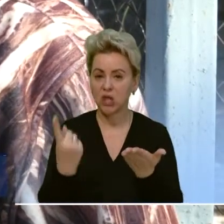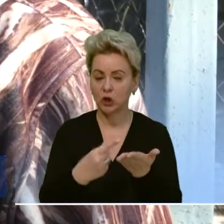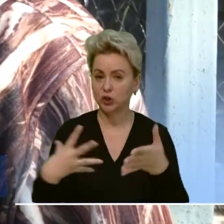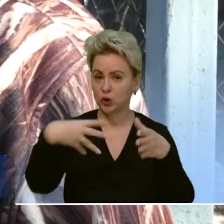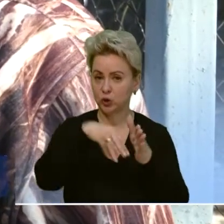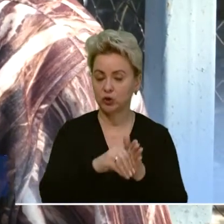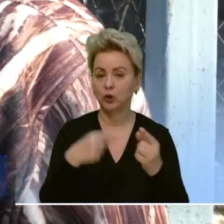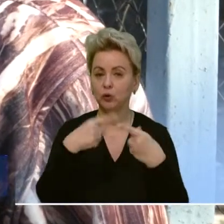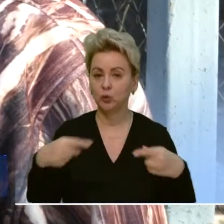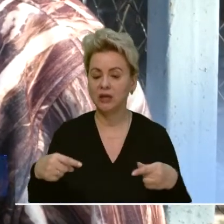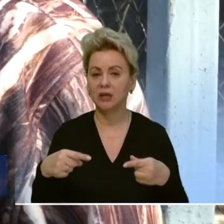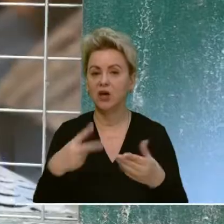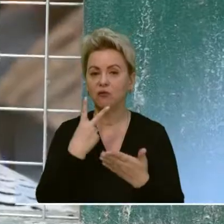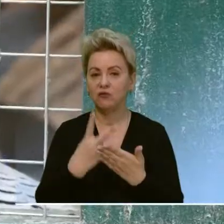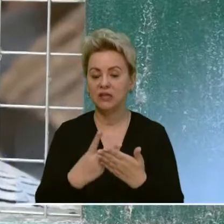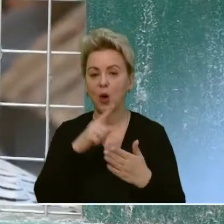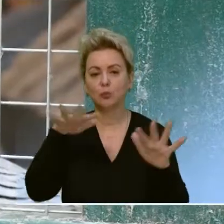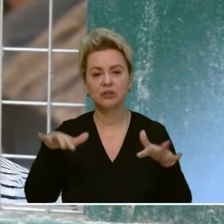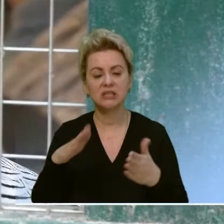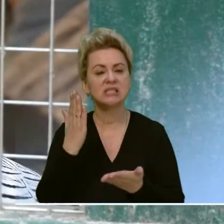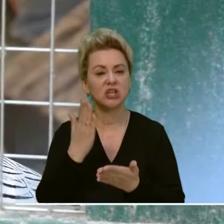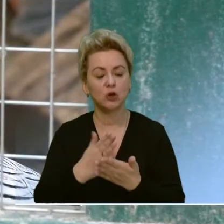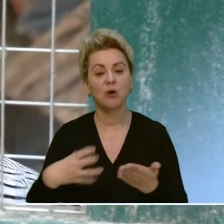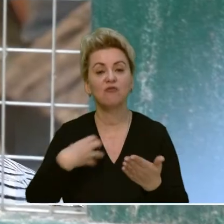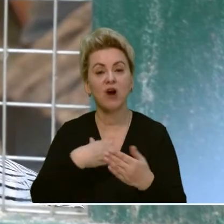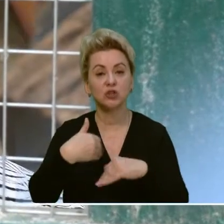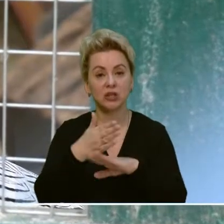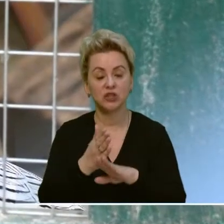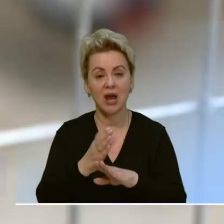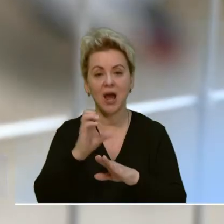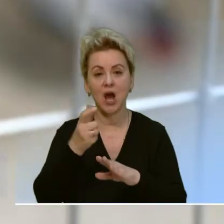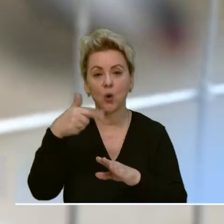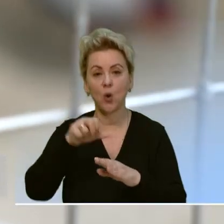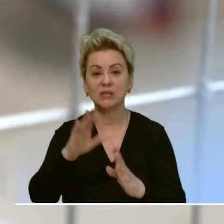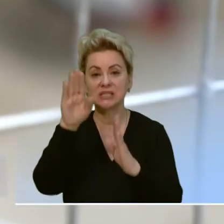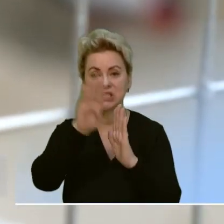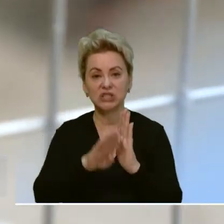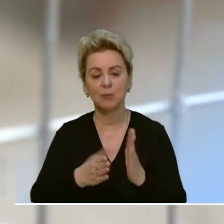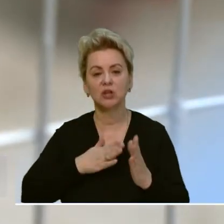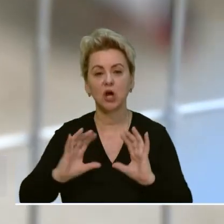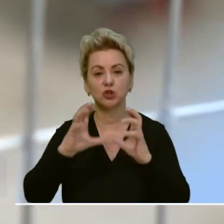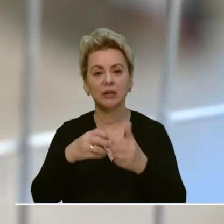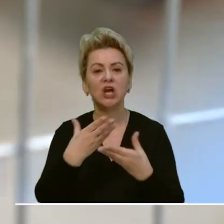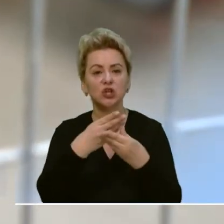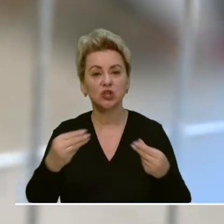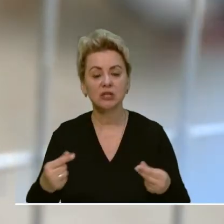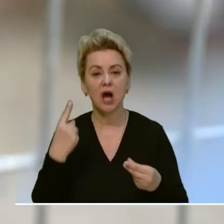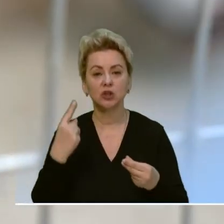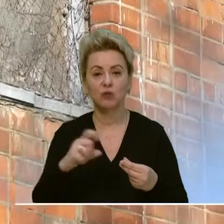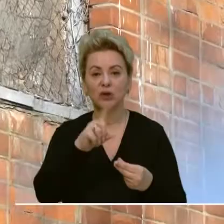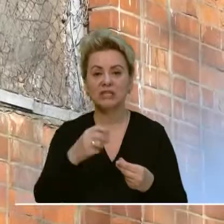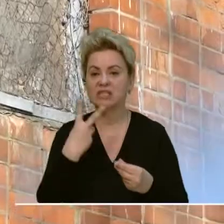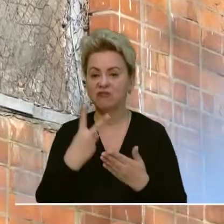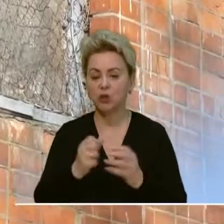и других видов. Птицы являются важной частью экосистемы нашей планеты. И исчезновение одного из